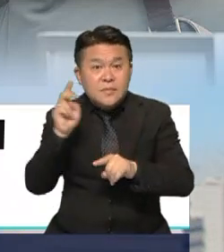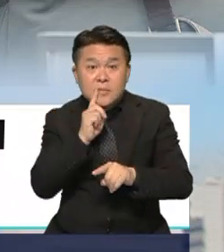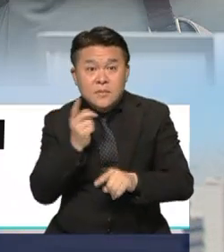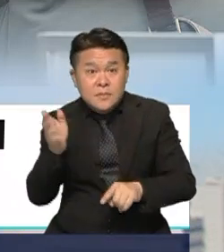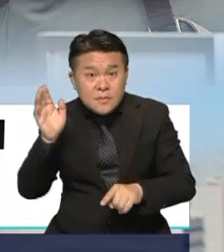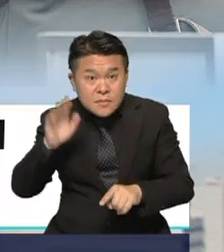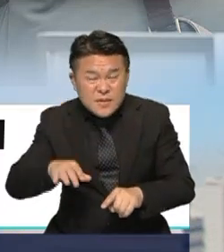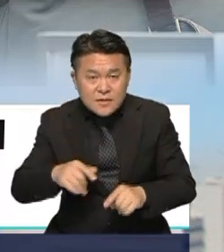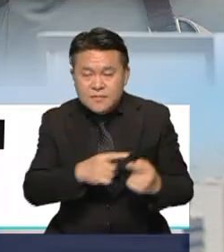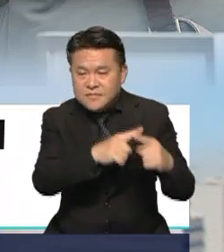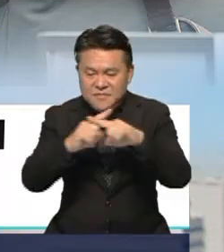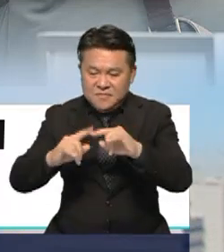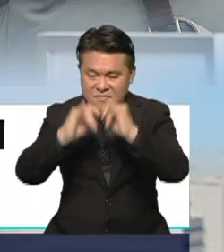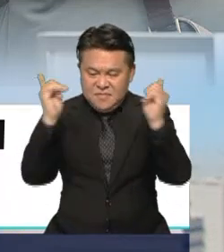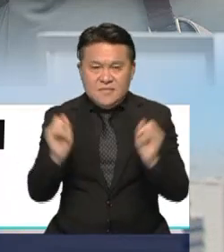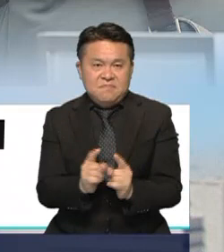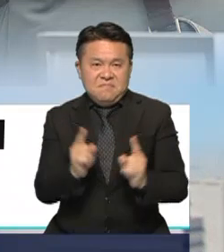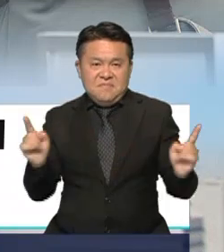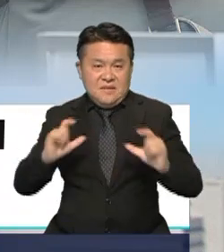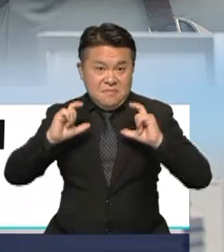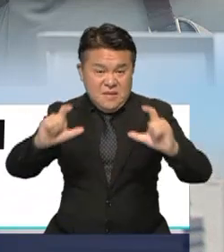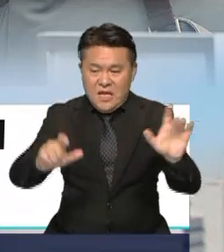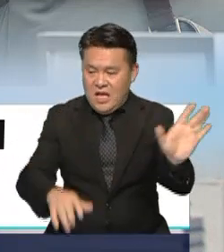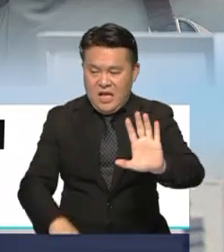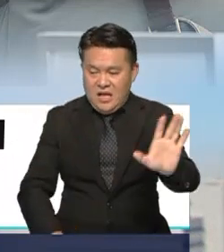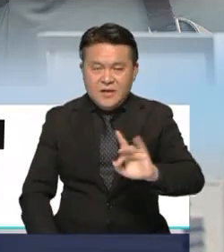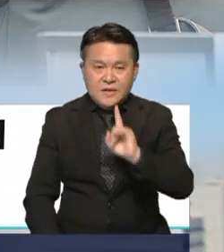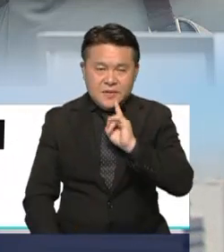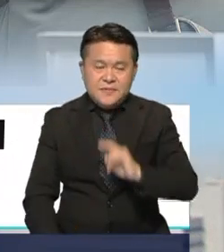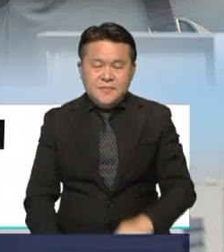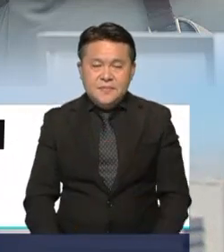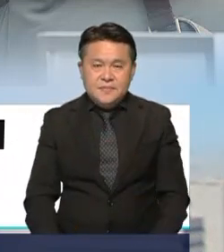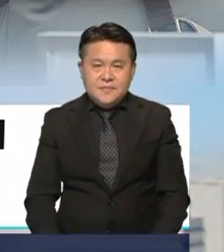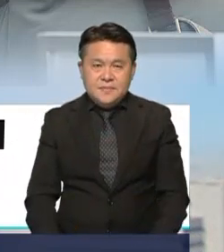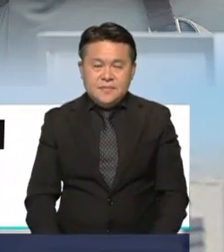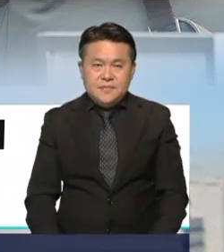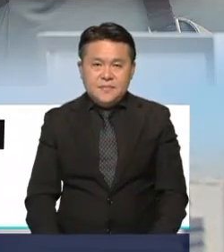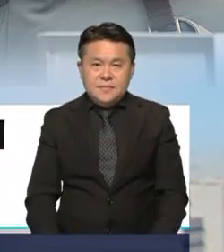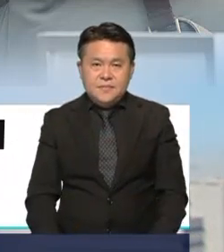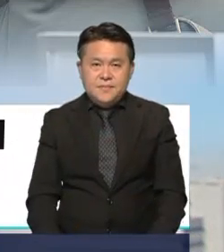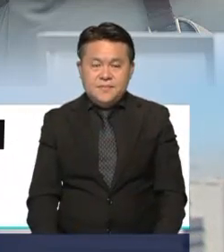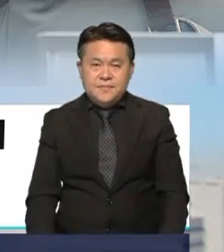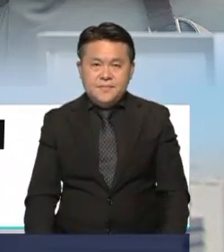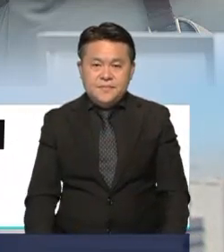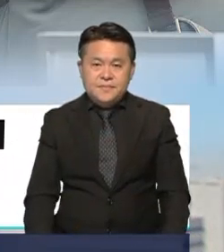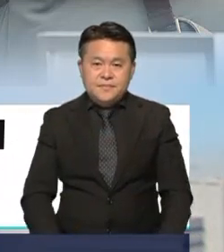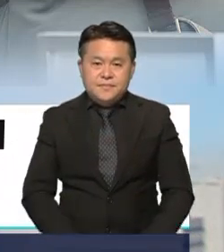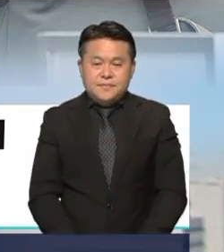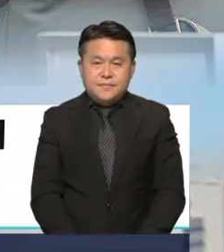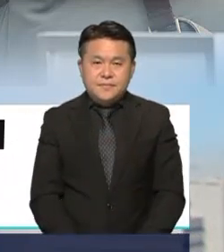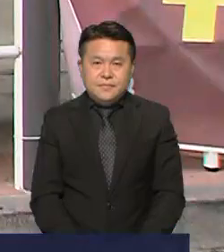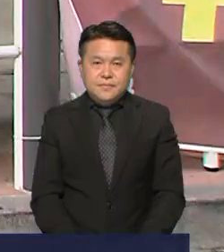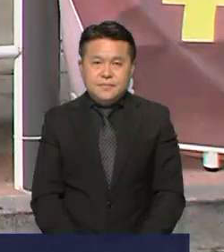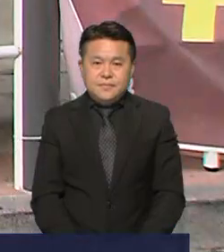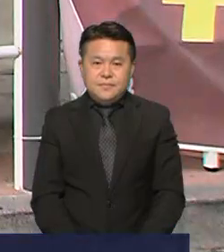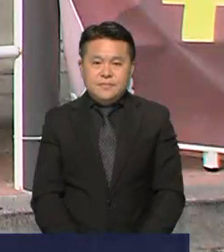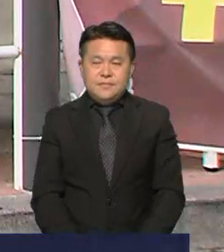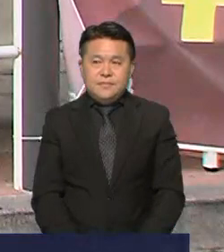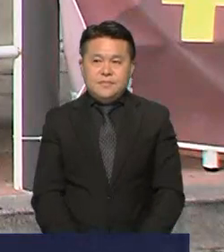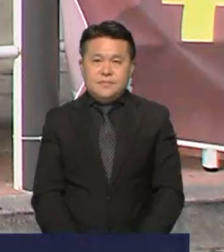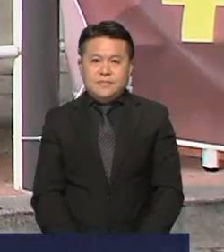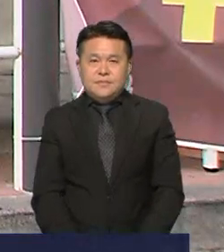했지만 일률적인 사회적 거리두기는 없을 거라고 밝혔습니다. 전형우 기자가 전해드립니다.